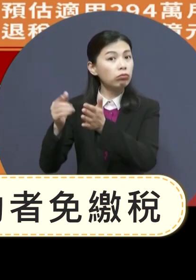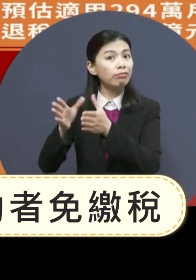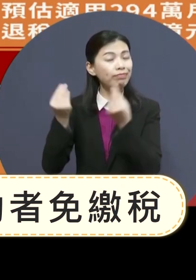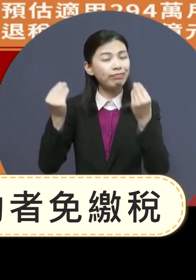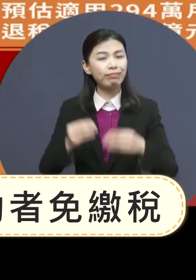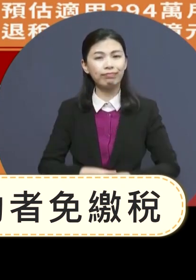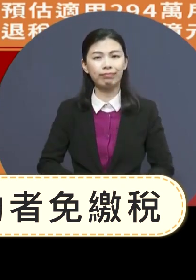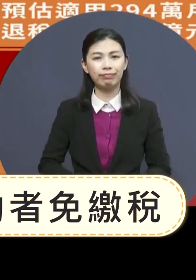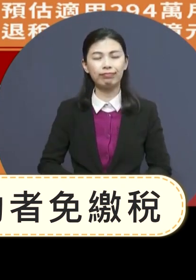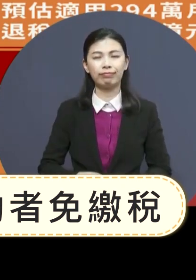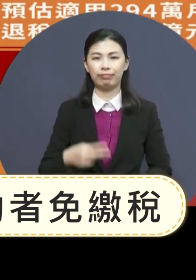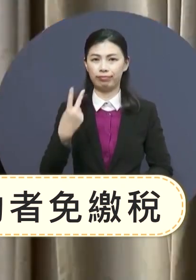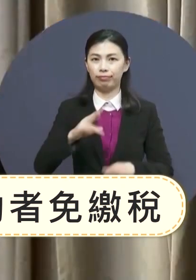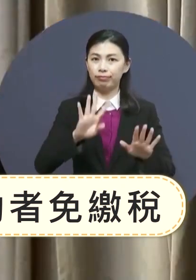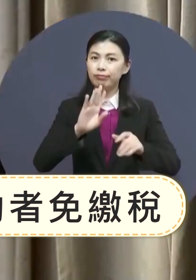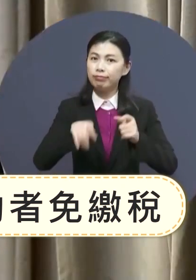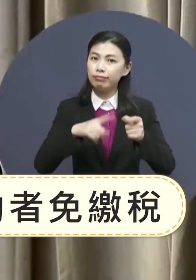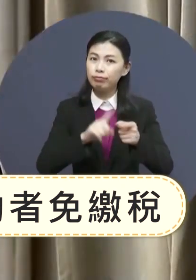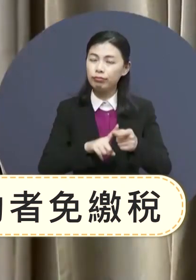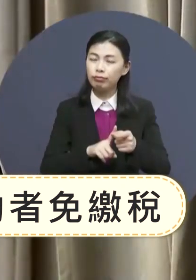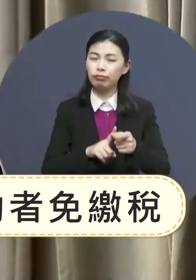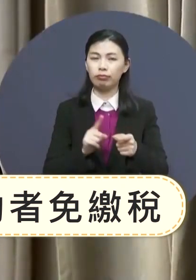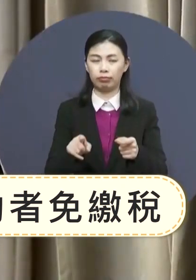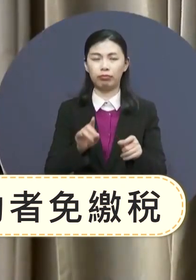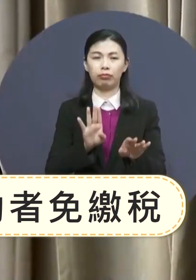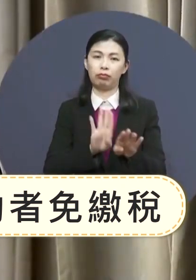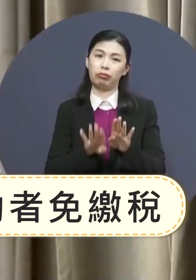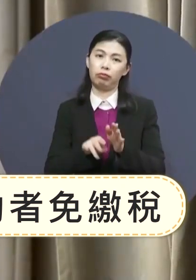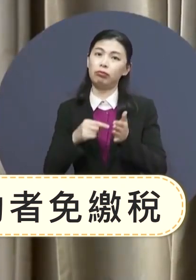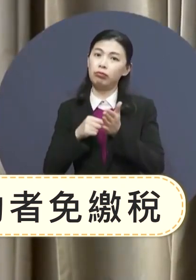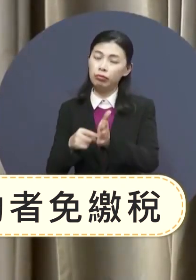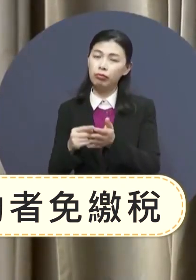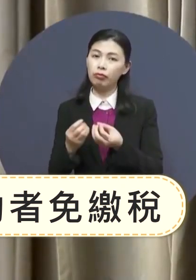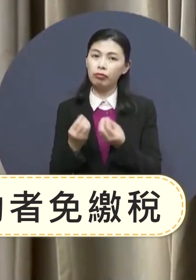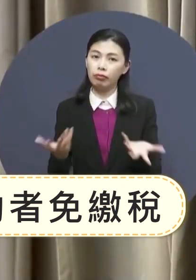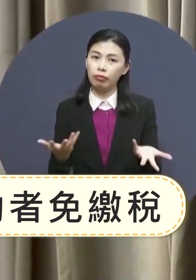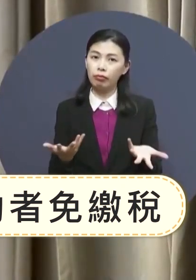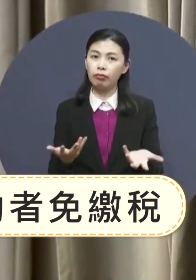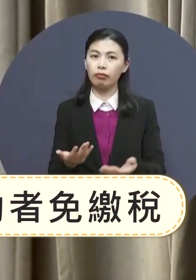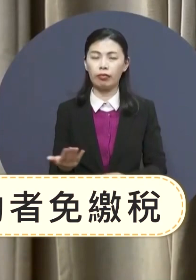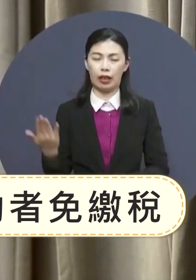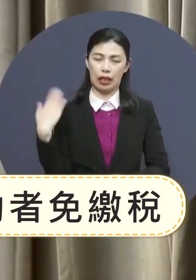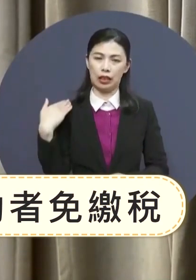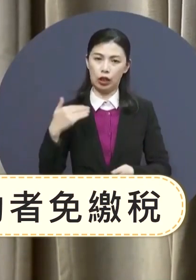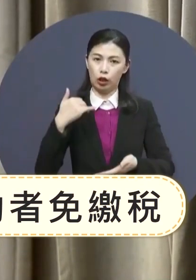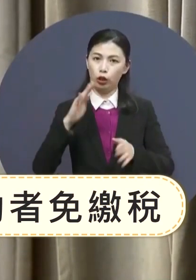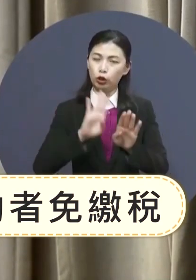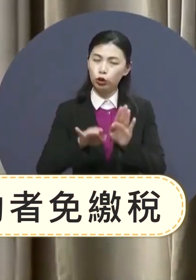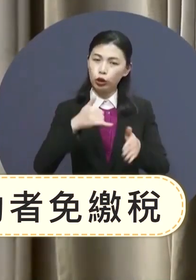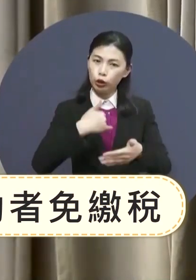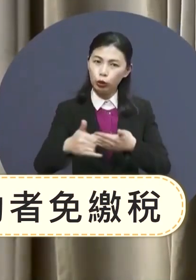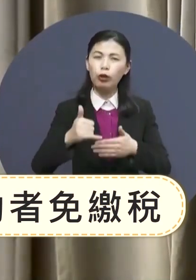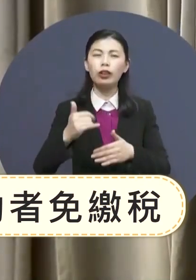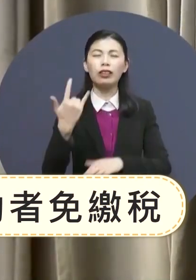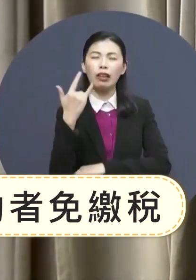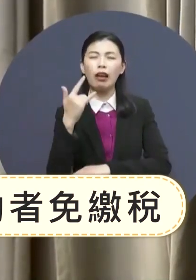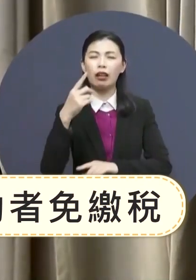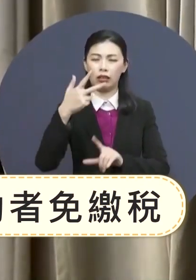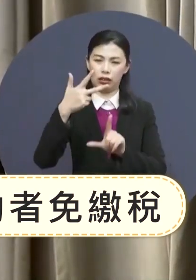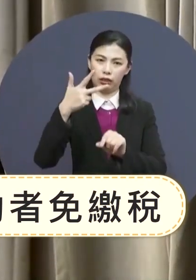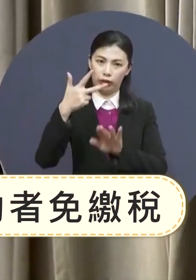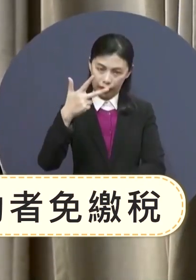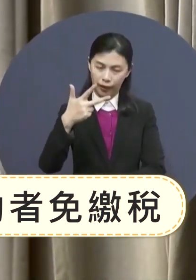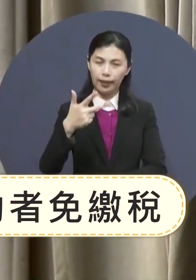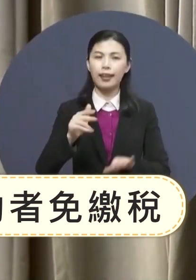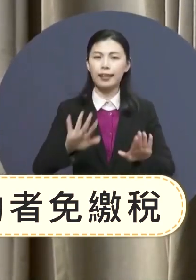申报呢，为了要舒缓我们这个民众的经济压力，那以前我们的第一批退税都是到7月底来退税，那今